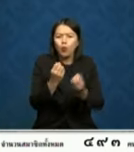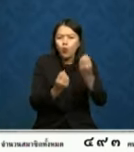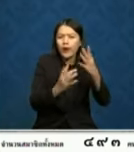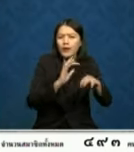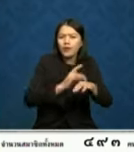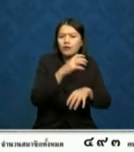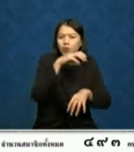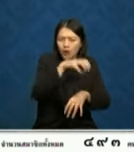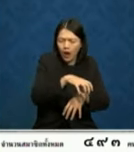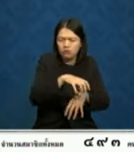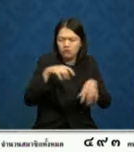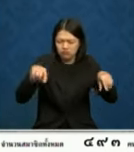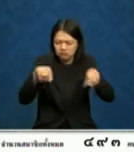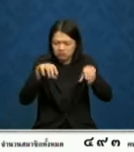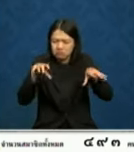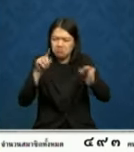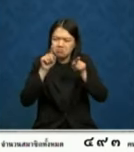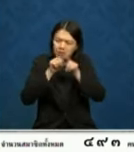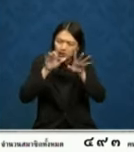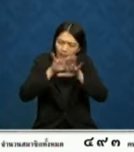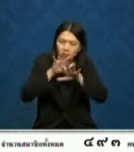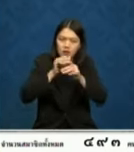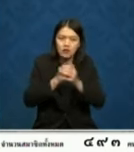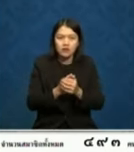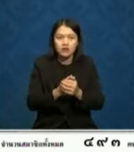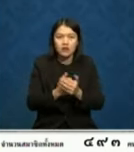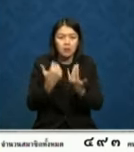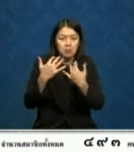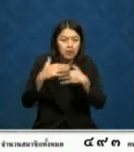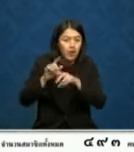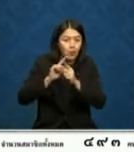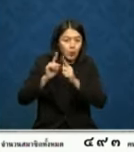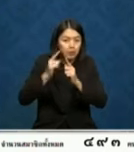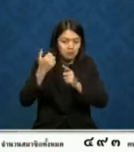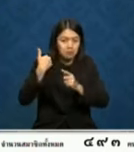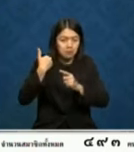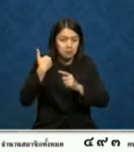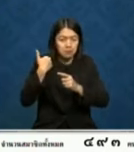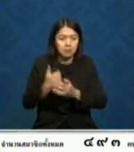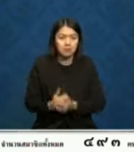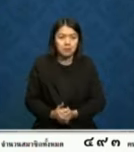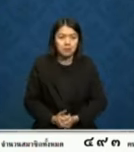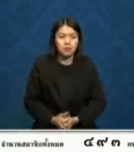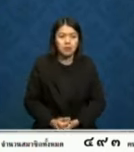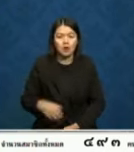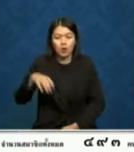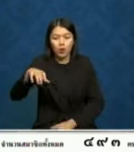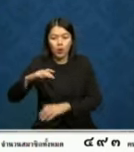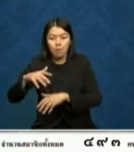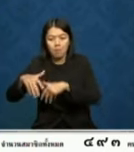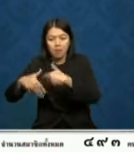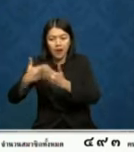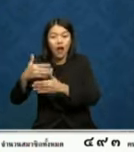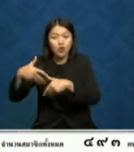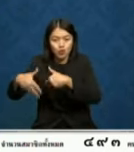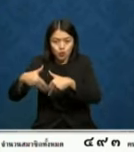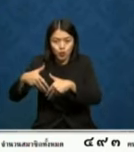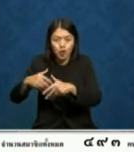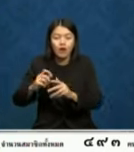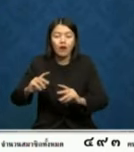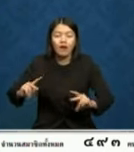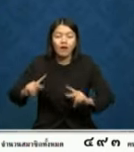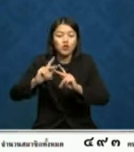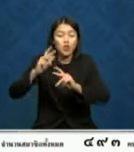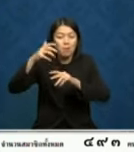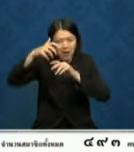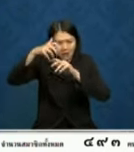ความทับซ้อนนะครับไม่แน่ใจว่ามีการประสานการกันหรือไม่ของกรมพัฒนาชุมชนนะฮะของกระทรวงมหาดไทย